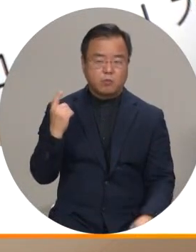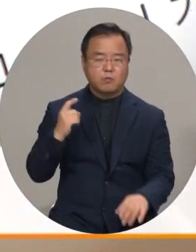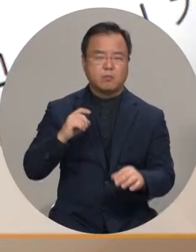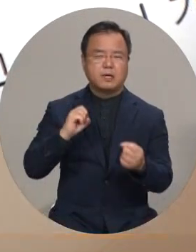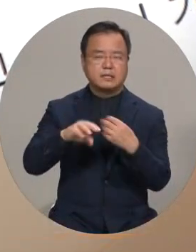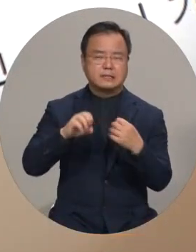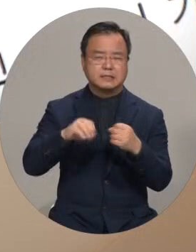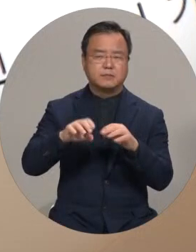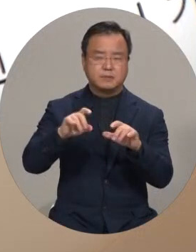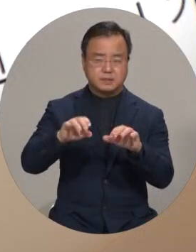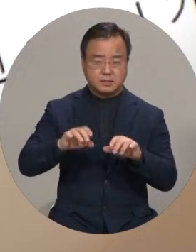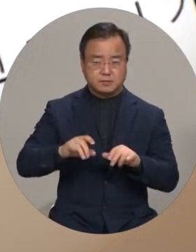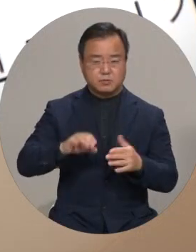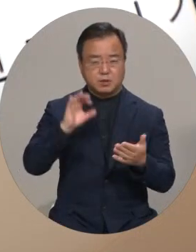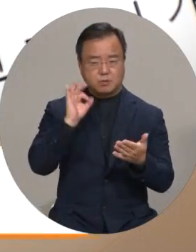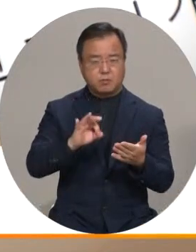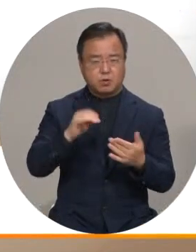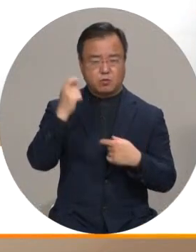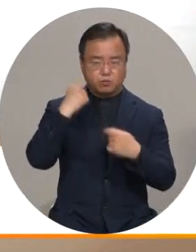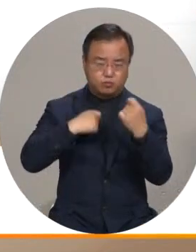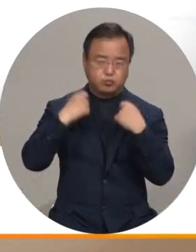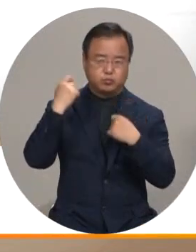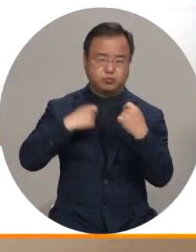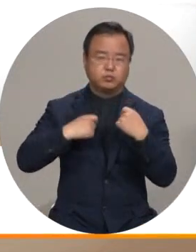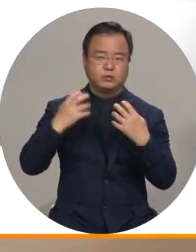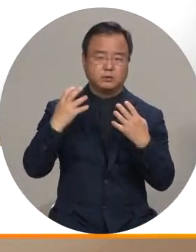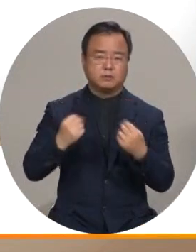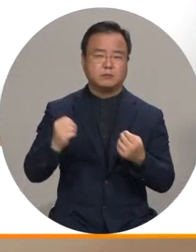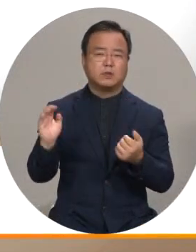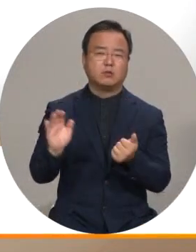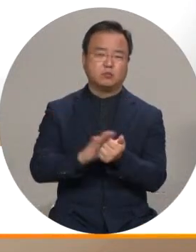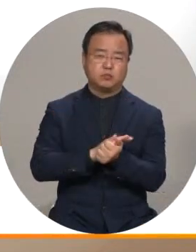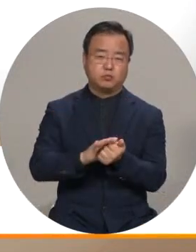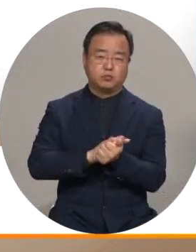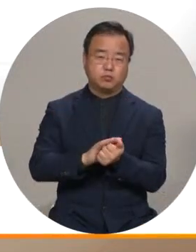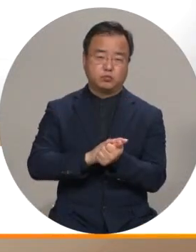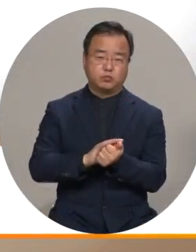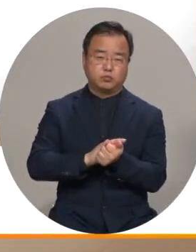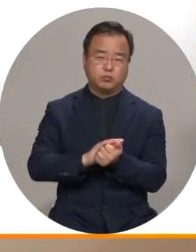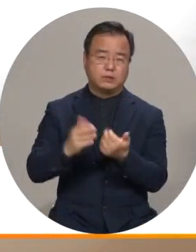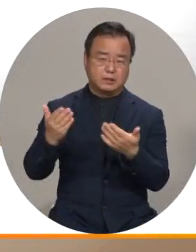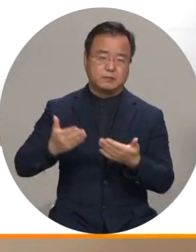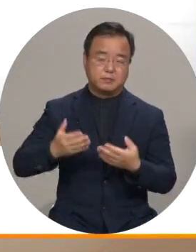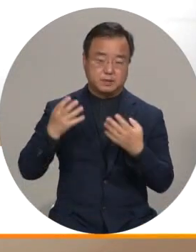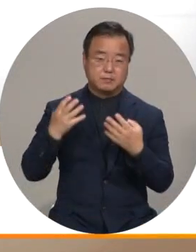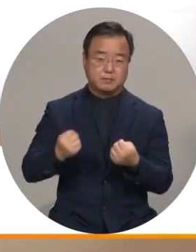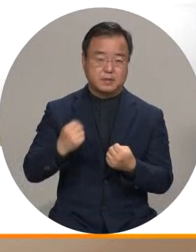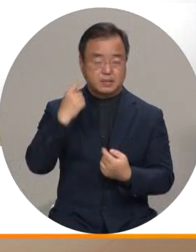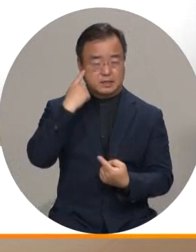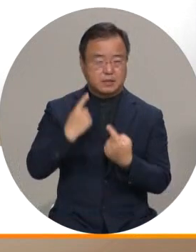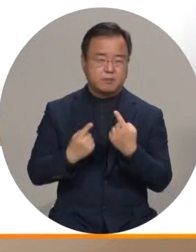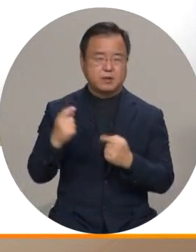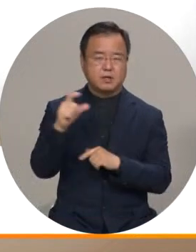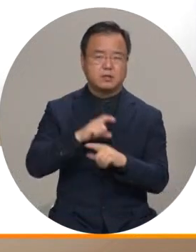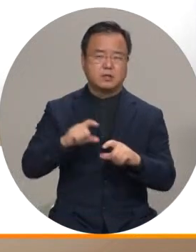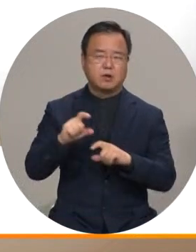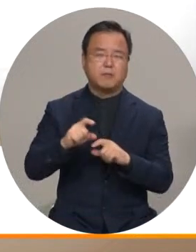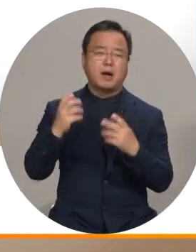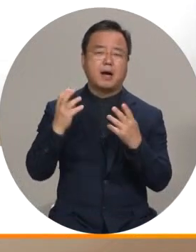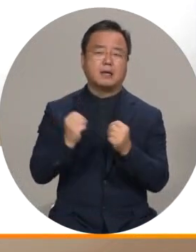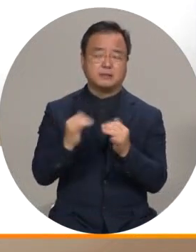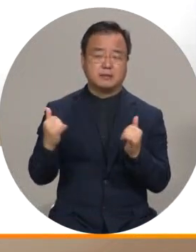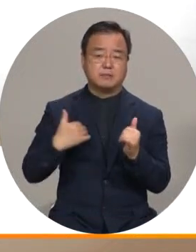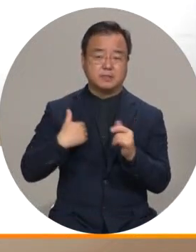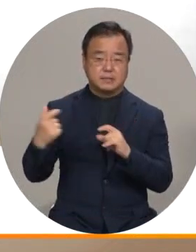보면서는 좀 밤새 울었던 거 같아요 많은 위로를 받았고 생각보다 사람들이 내 곁에 많이 있어 주는구나